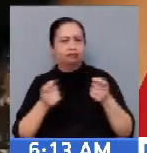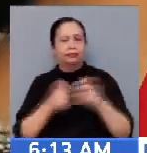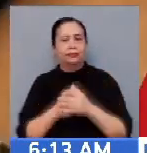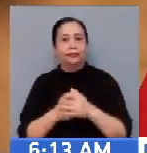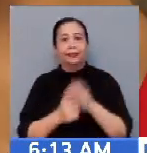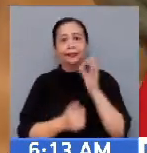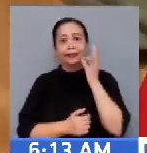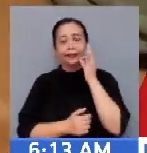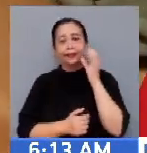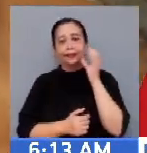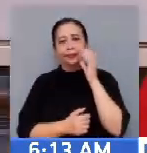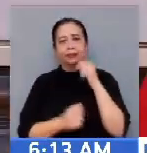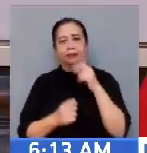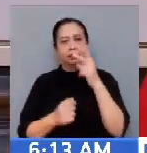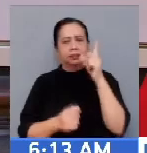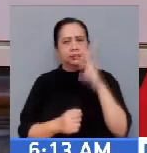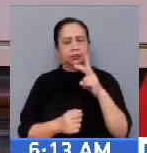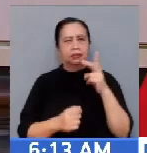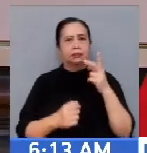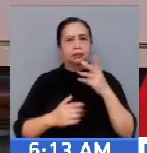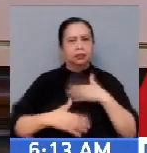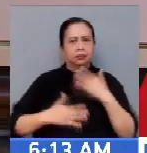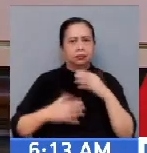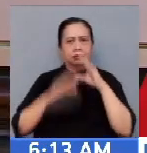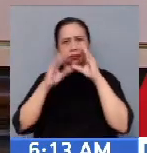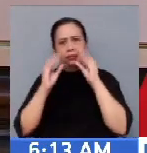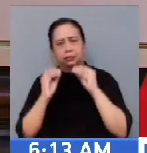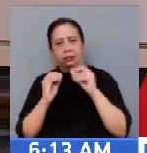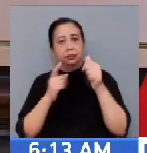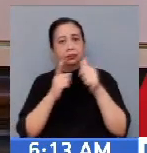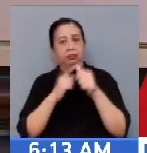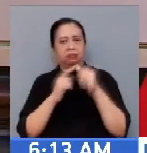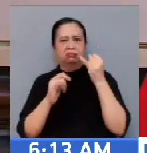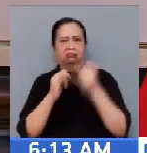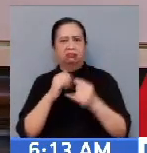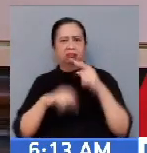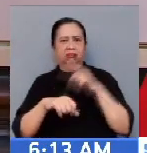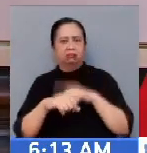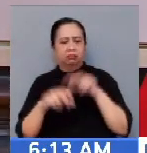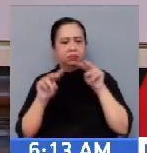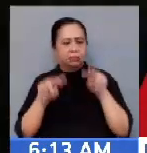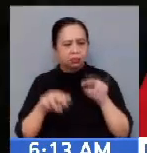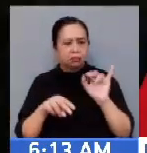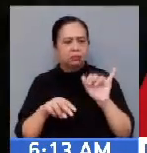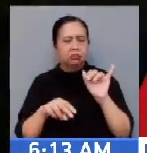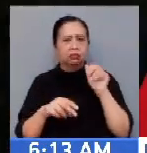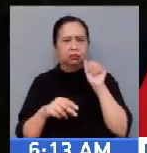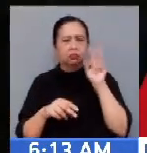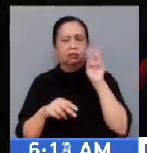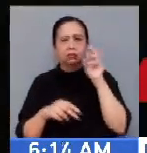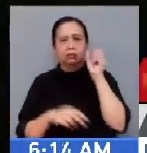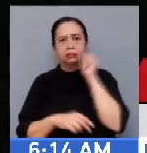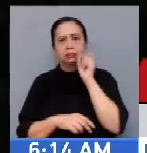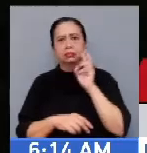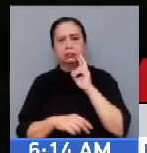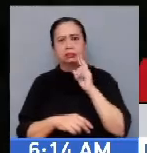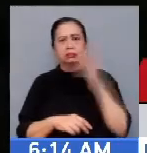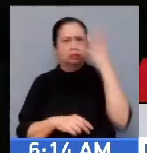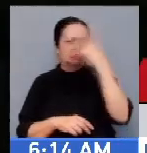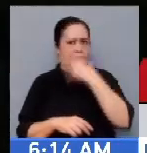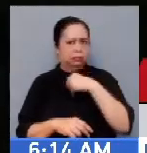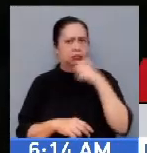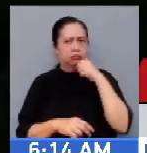magkahalong lungkot at saya ang nararamdaman. Una at huling pagkakataon raw kasi na nakita niya si Susan Roses. Ang gandang babae,